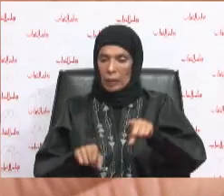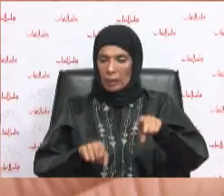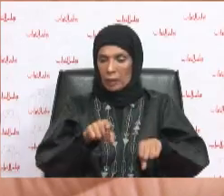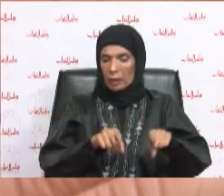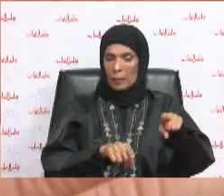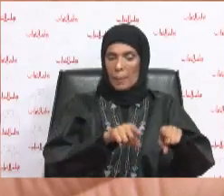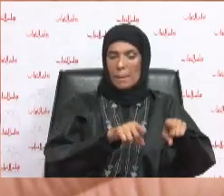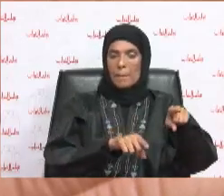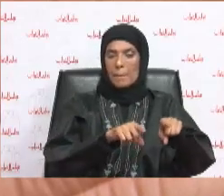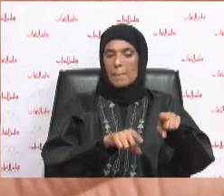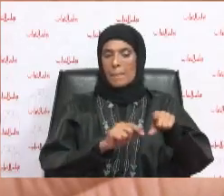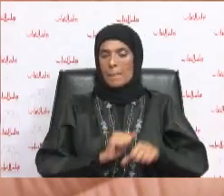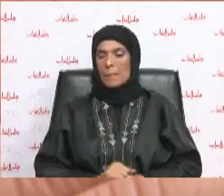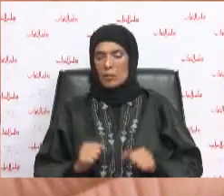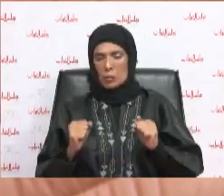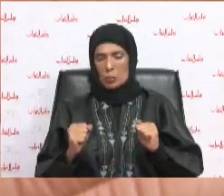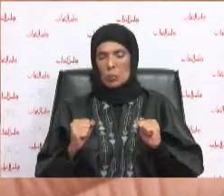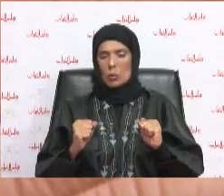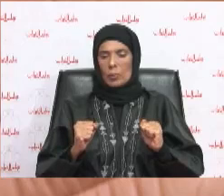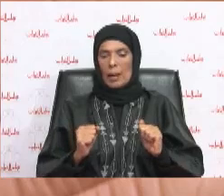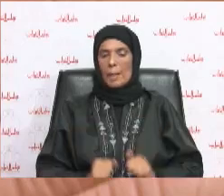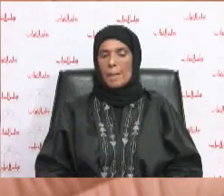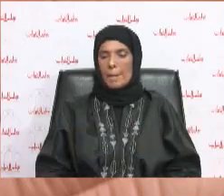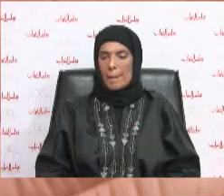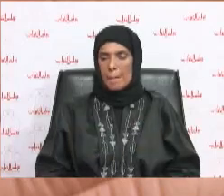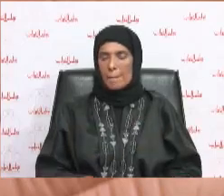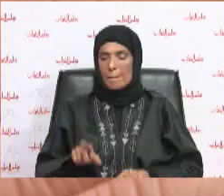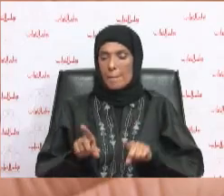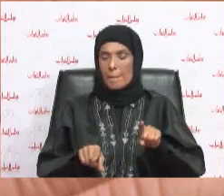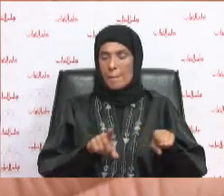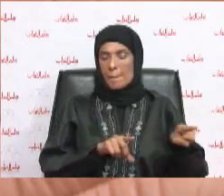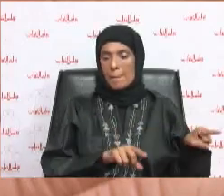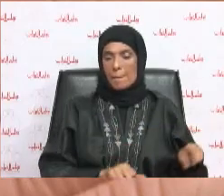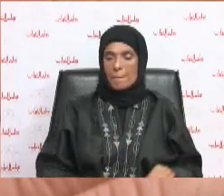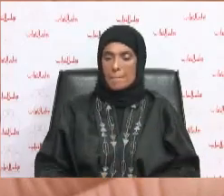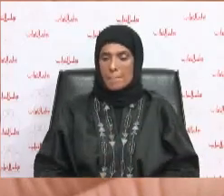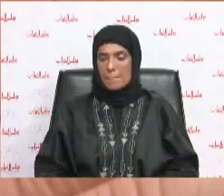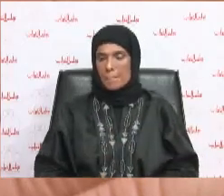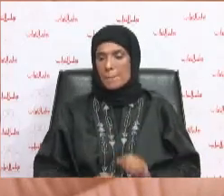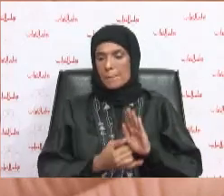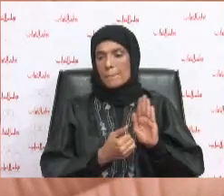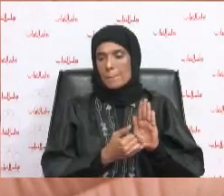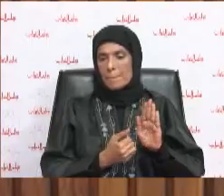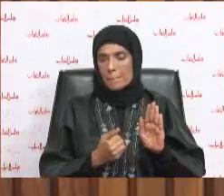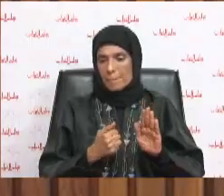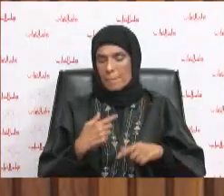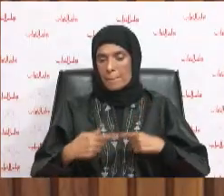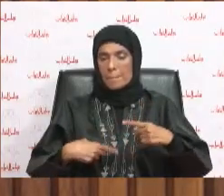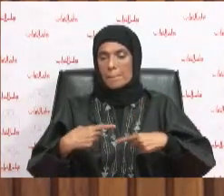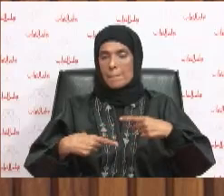هي حصلوها فيها صعوبة دي. لكن هناك بعض مثلا بعض الملاحظات، ضمان